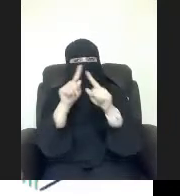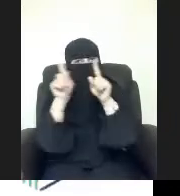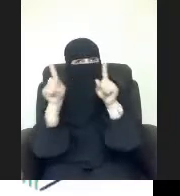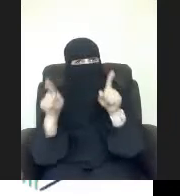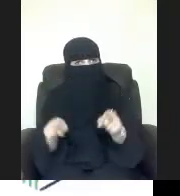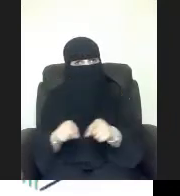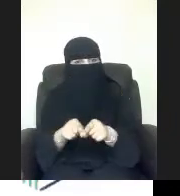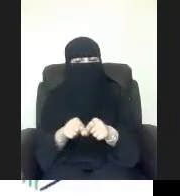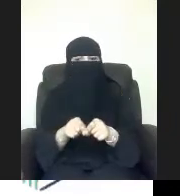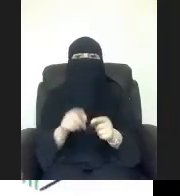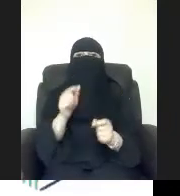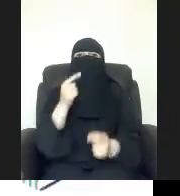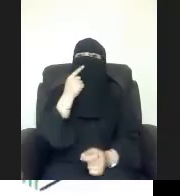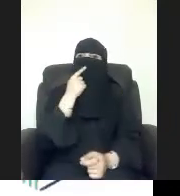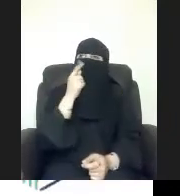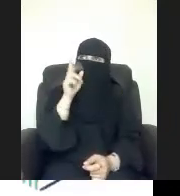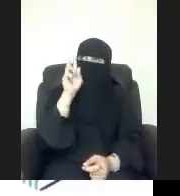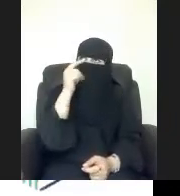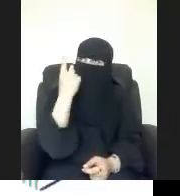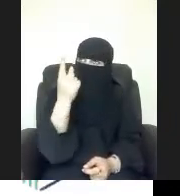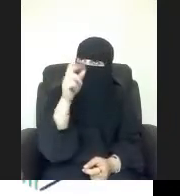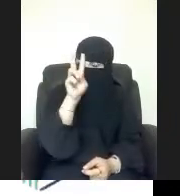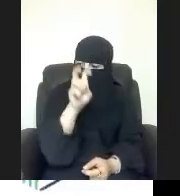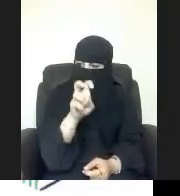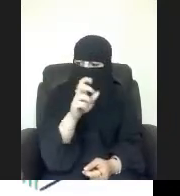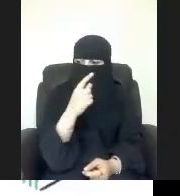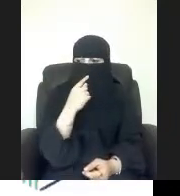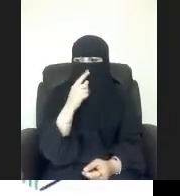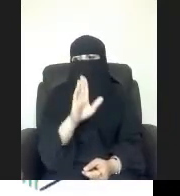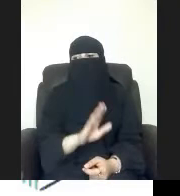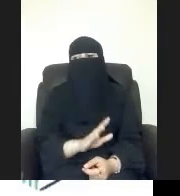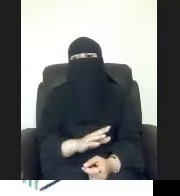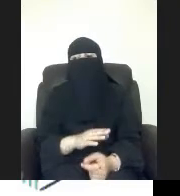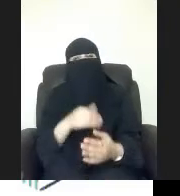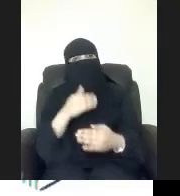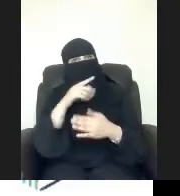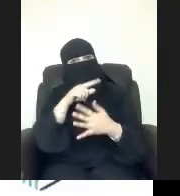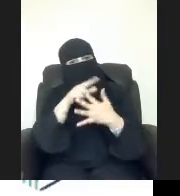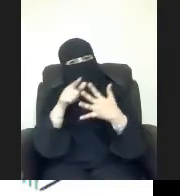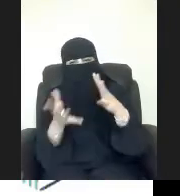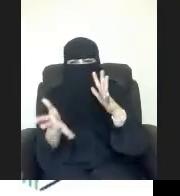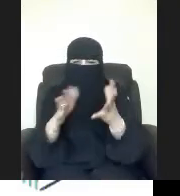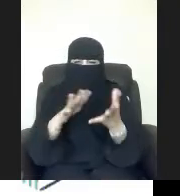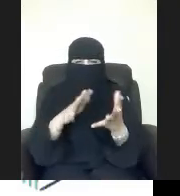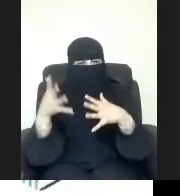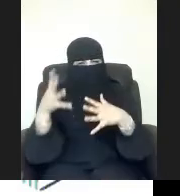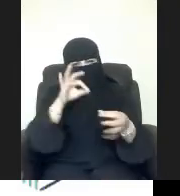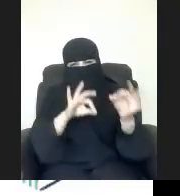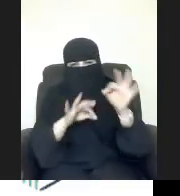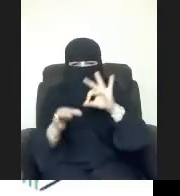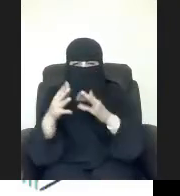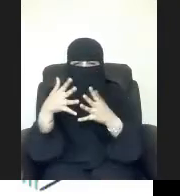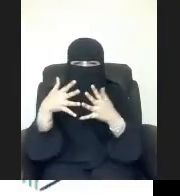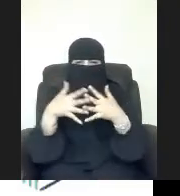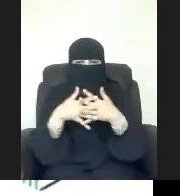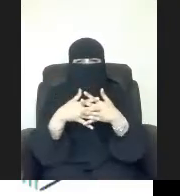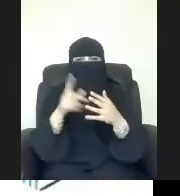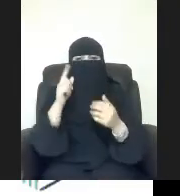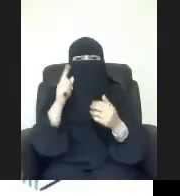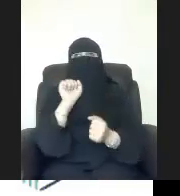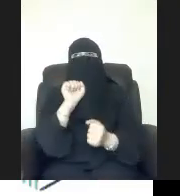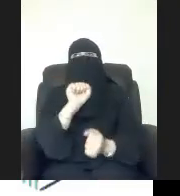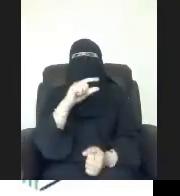مصطلحات ومفاهيم مختلفة قد تسبب التباس وخلط بين الناس. دكتور سعادة الأستاذ